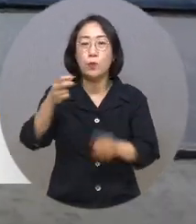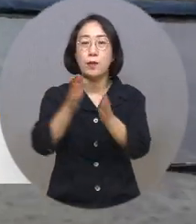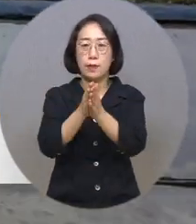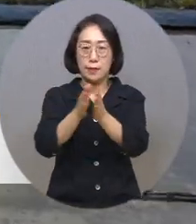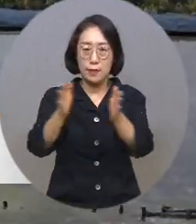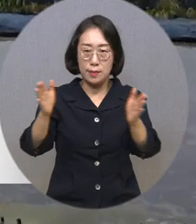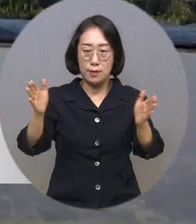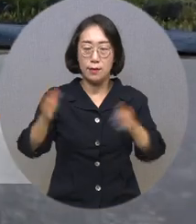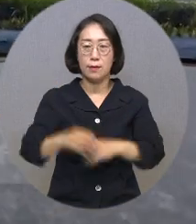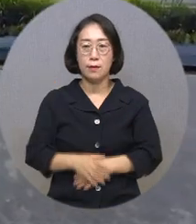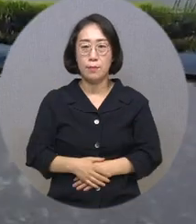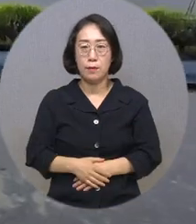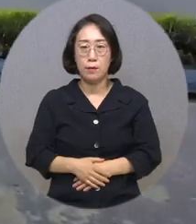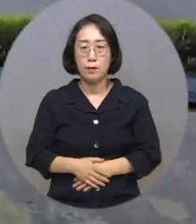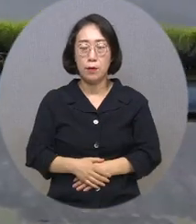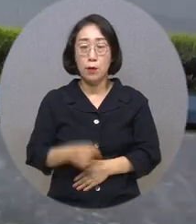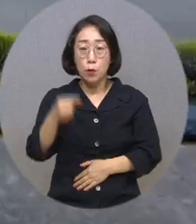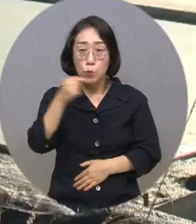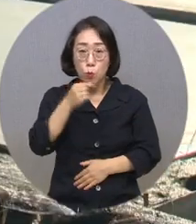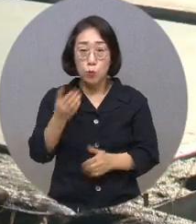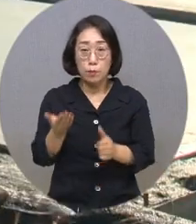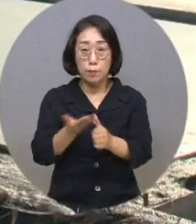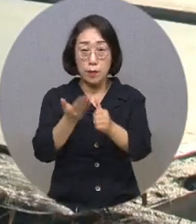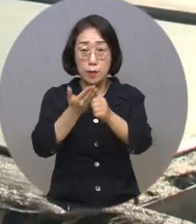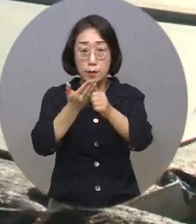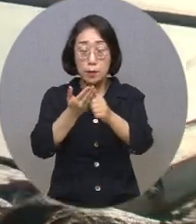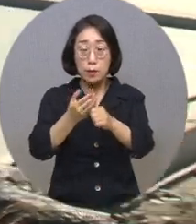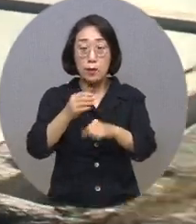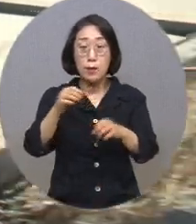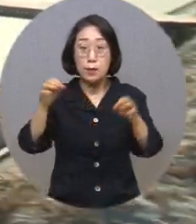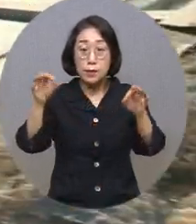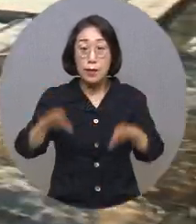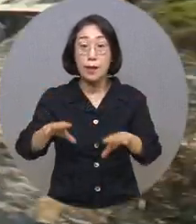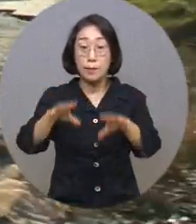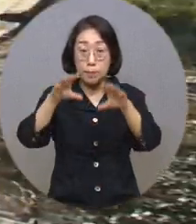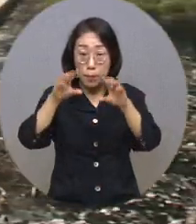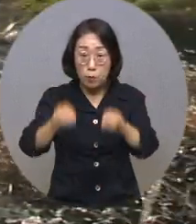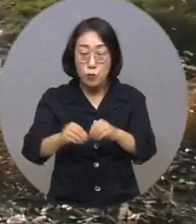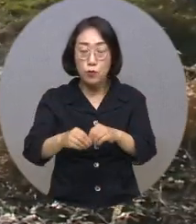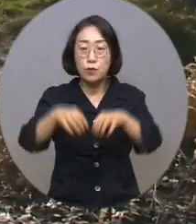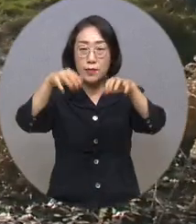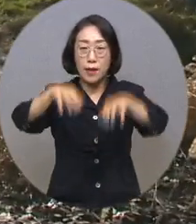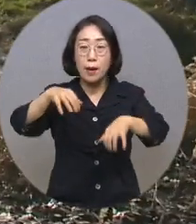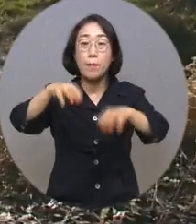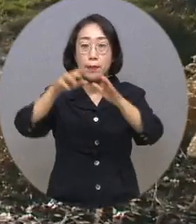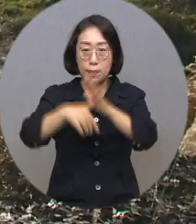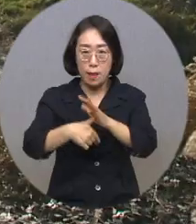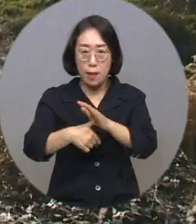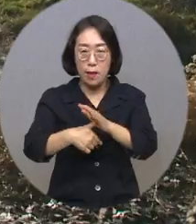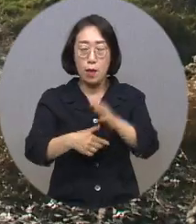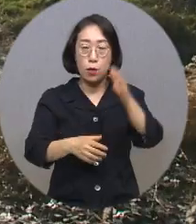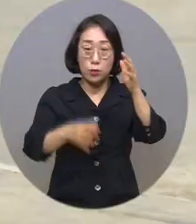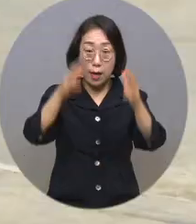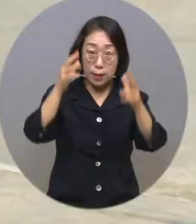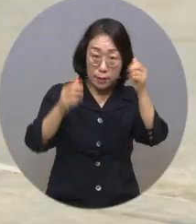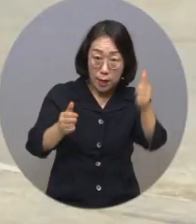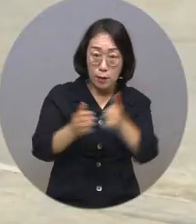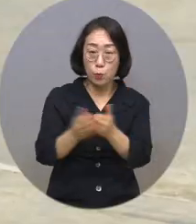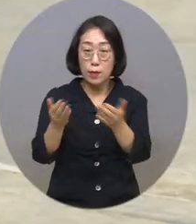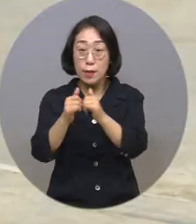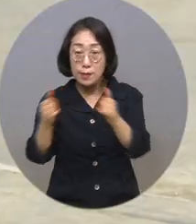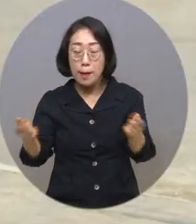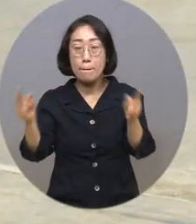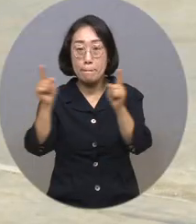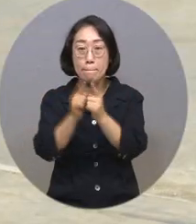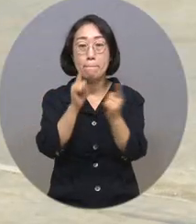나섰습니다. 천일염 생산이 일시 멈추는 장마철에 염전주와 근로자를 대상으로 찾아가는 도민